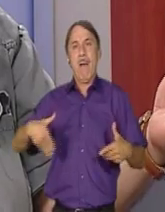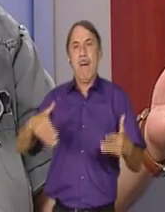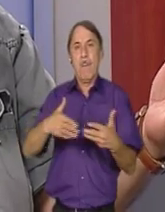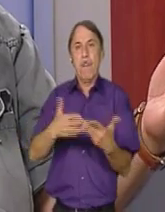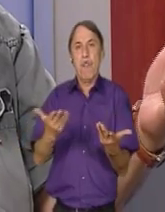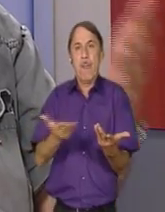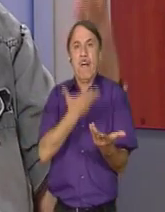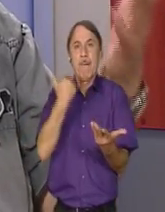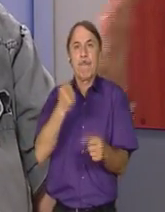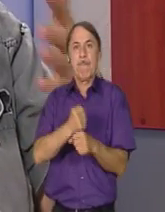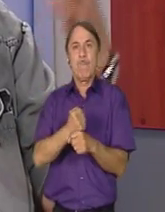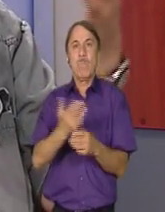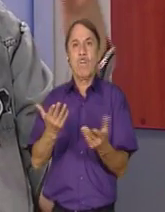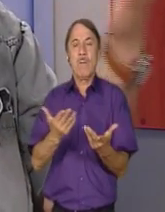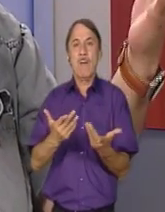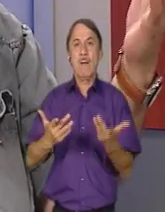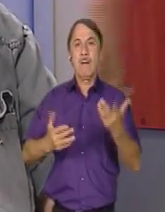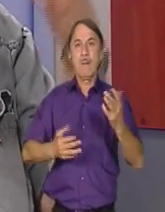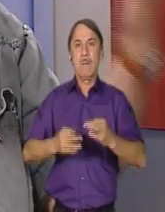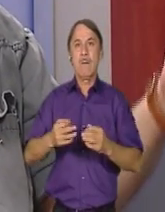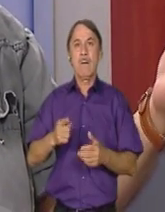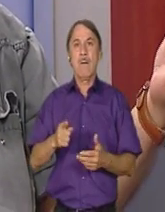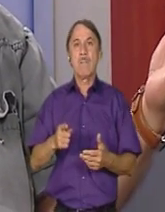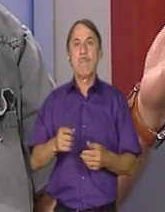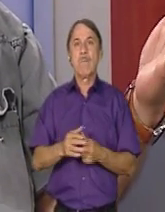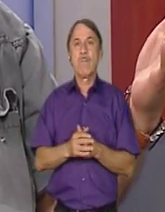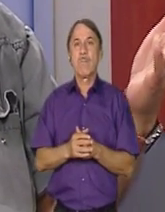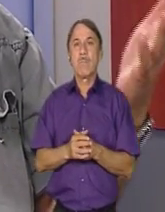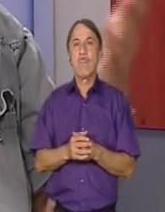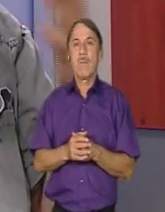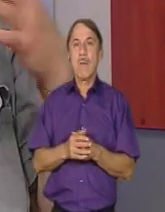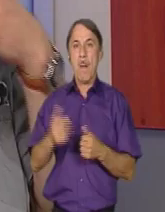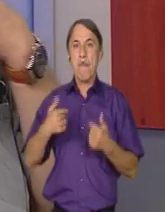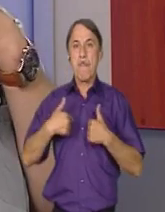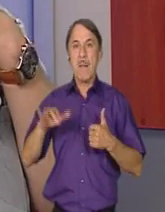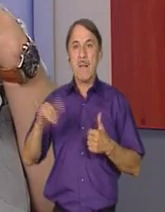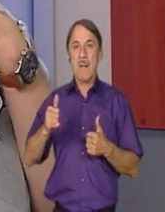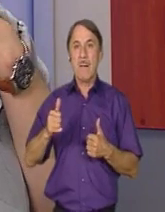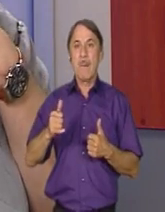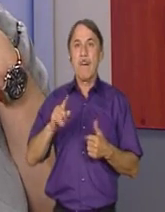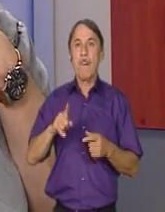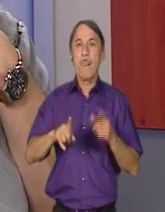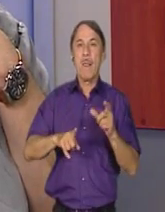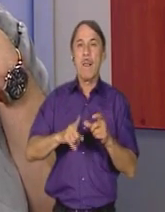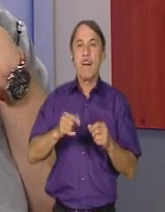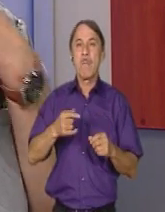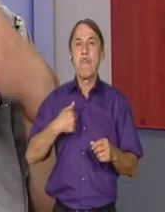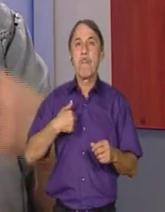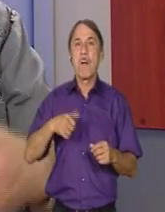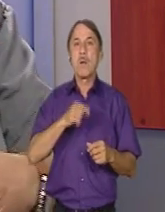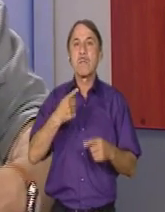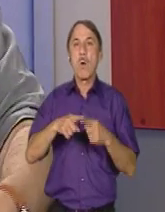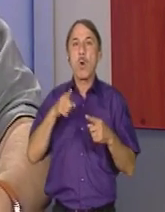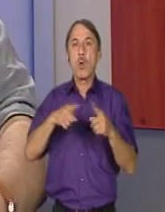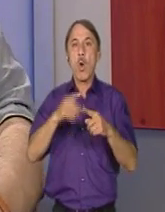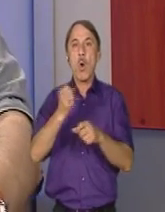evra. Da biste gledali ne premijeru, nego da biste gledali neku reprizu. Dakle, mi jesmo subvencionisani